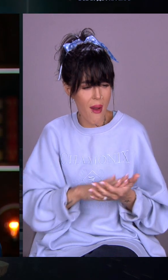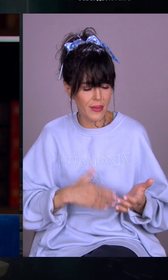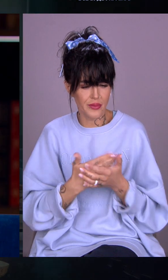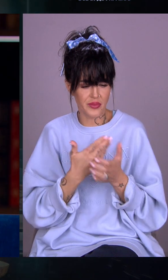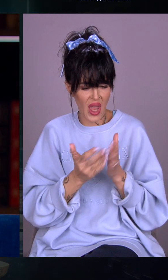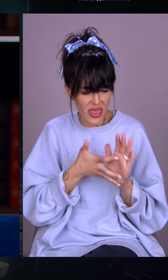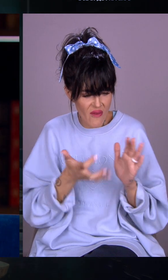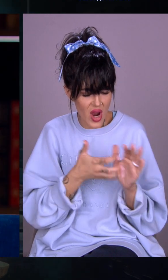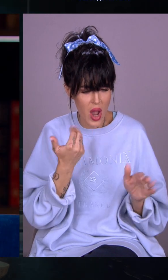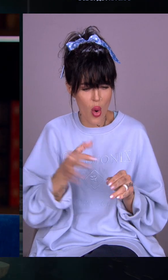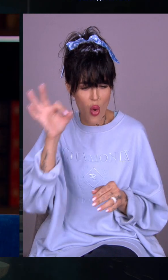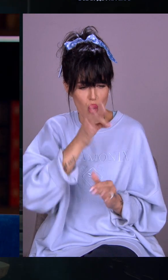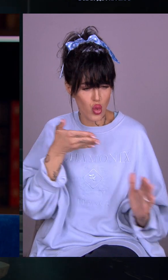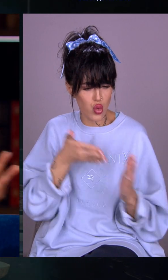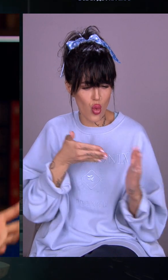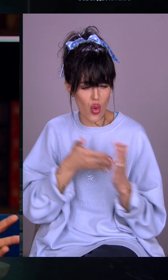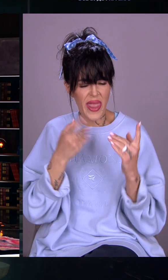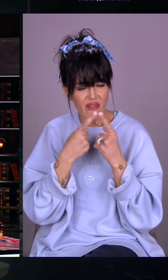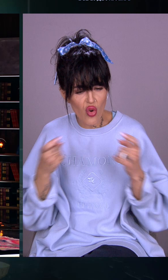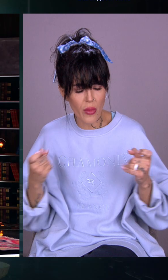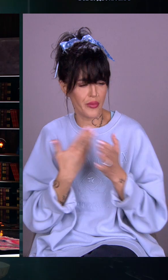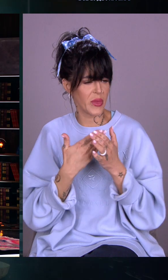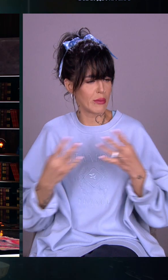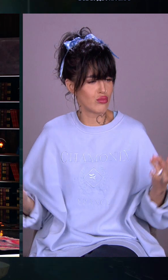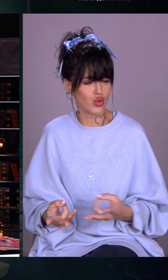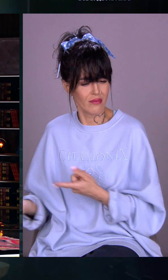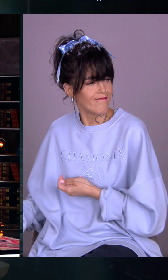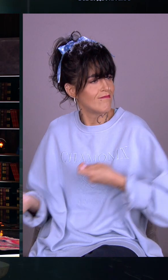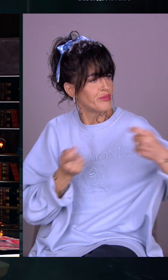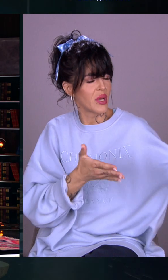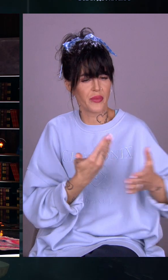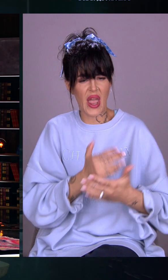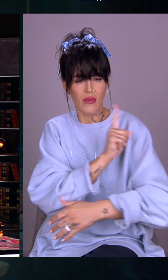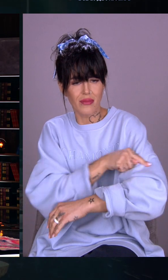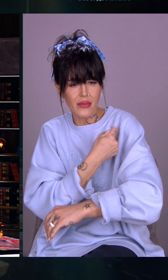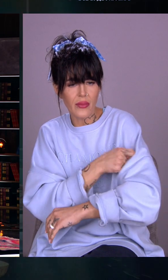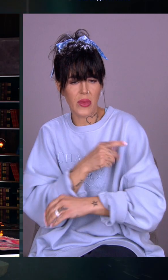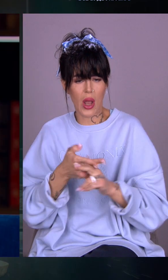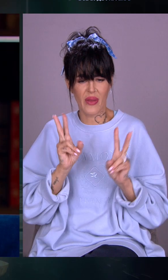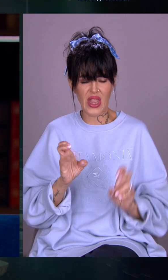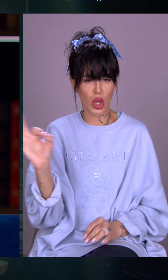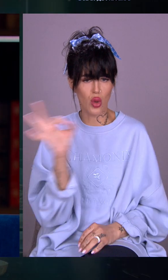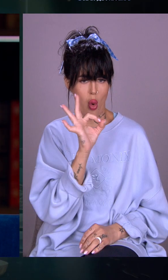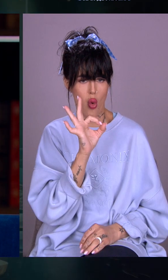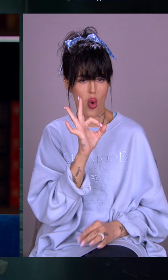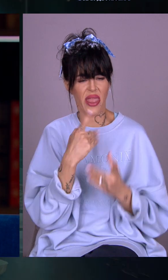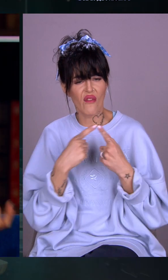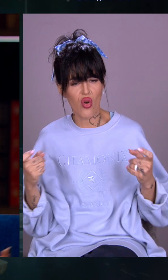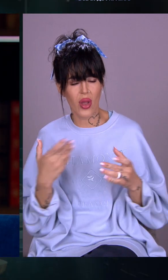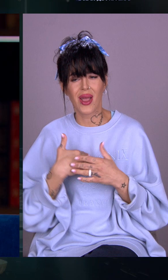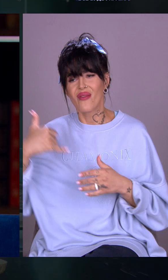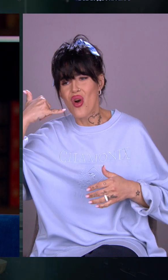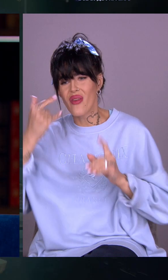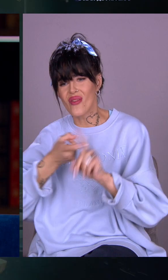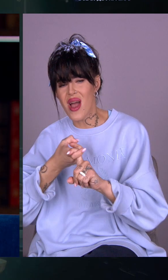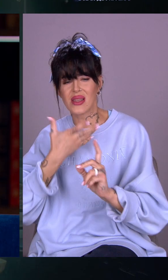доступу до інформації. Коли ти, тебе евакуюють, наприклад, забирають в якусь лікарню, в тебе стає нуль інформації. Ти можеш навіть не мати зв'язку з